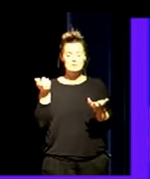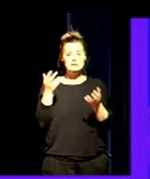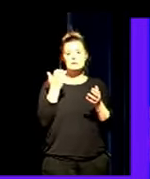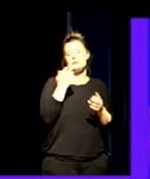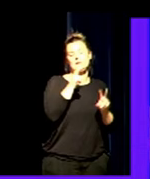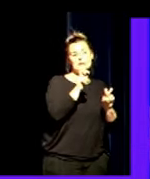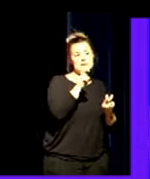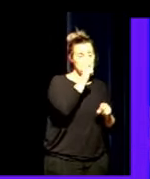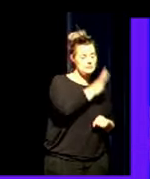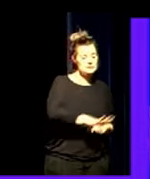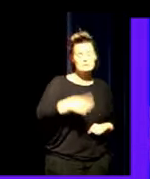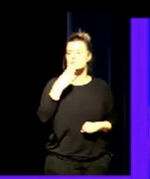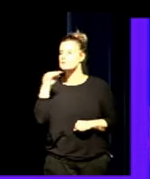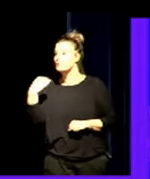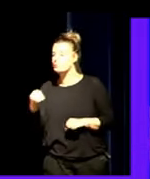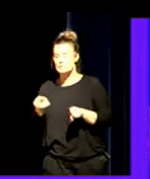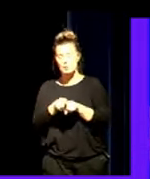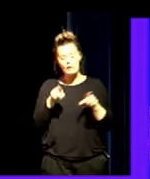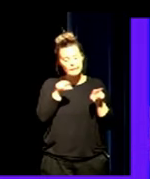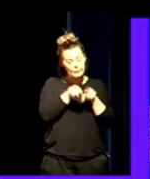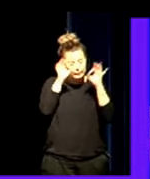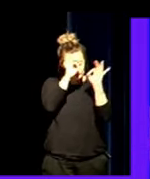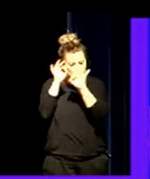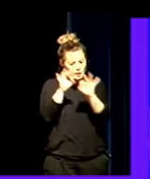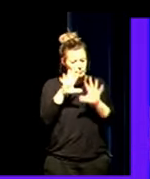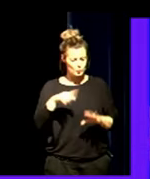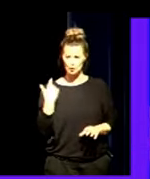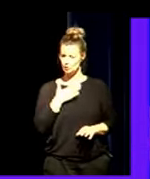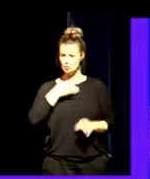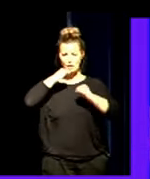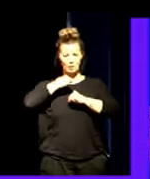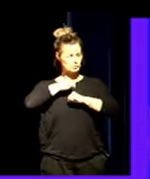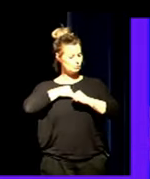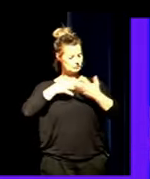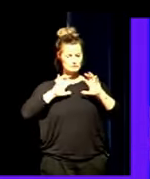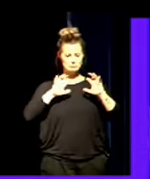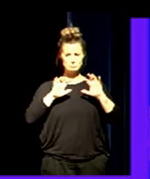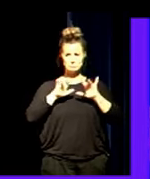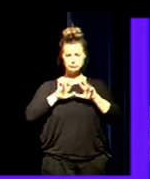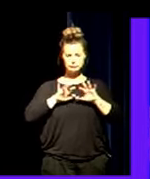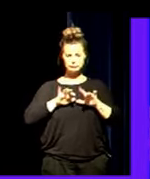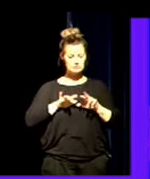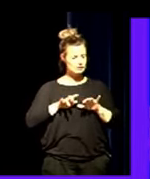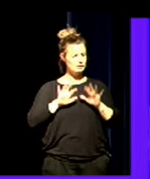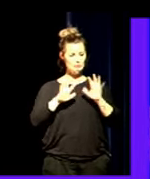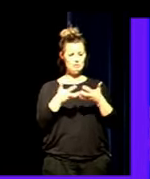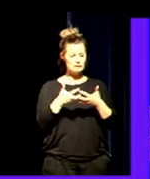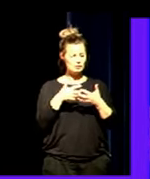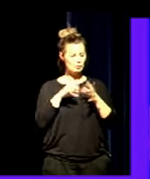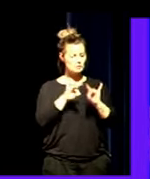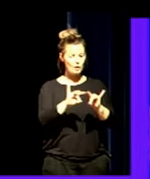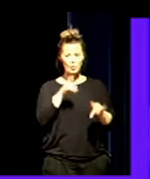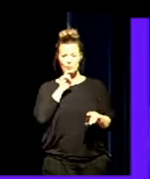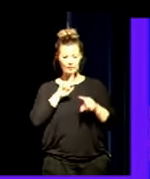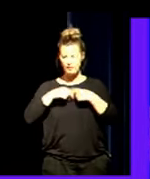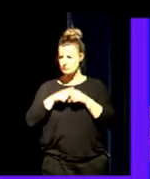hitz egiten dugu, baina nola ez da hitz egiten dugu teknologiak. nola erabiltzen ari dira eta familiak. Nik